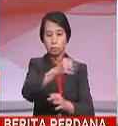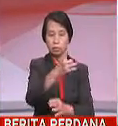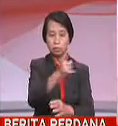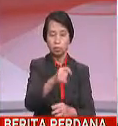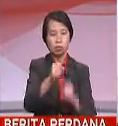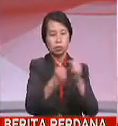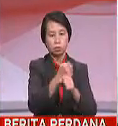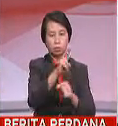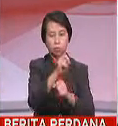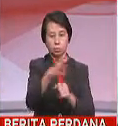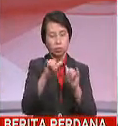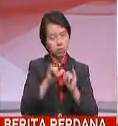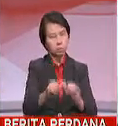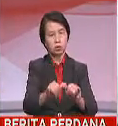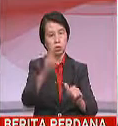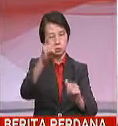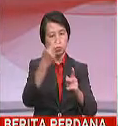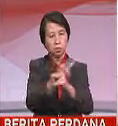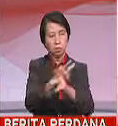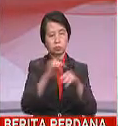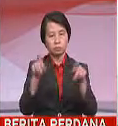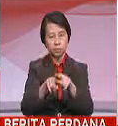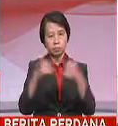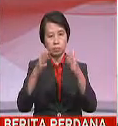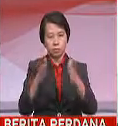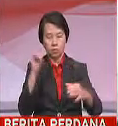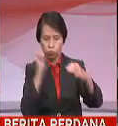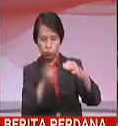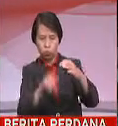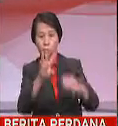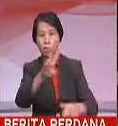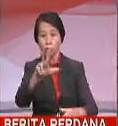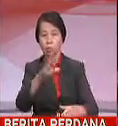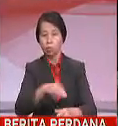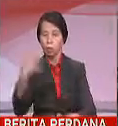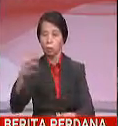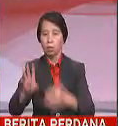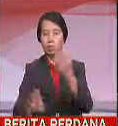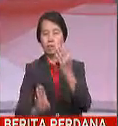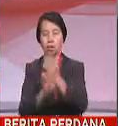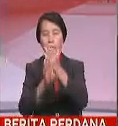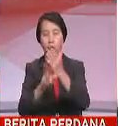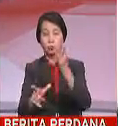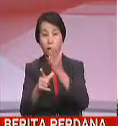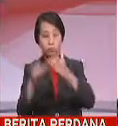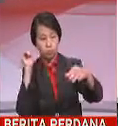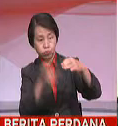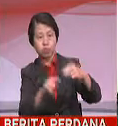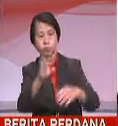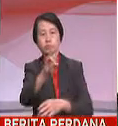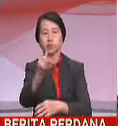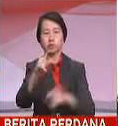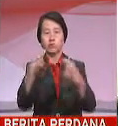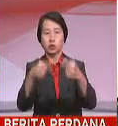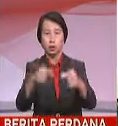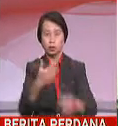2014 dan kekal selama dua musim sebagai pemain menjaringkan 43 gol dan 14 bantuan jaringan dalam 71 perlawanan